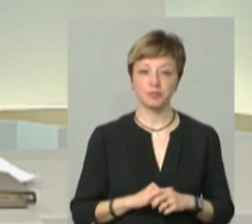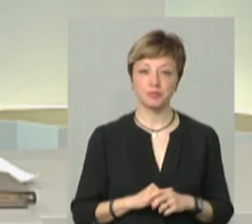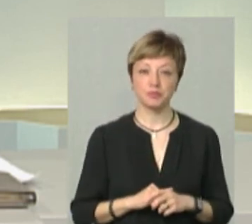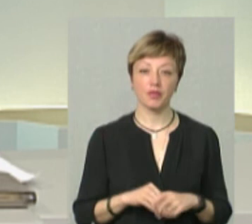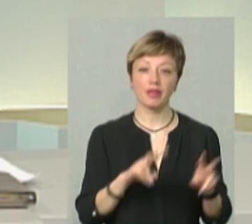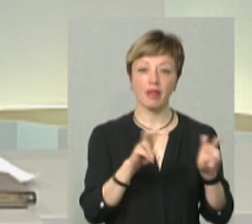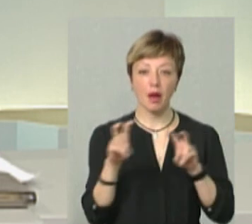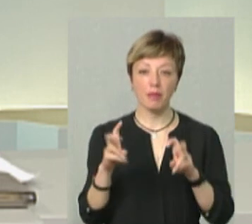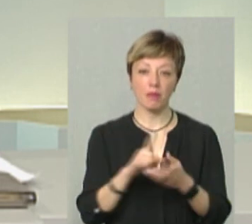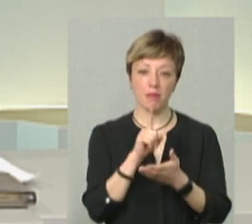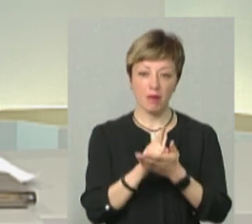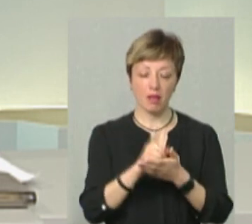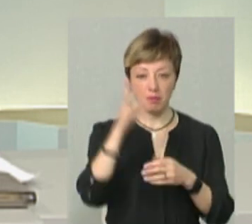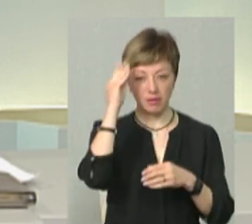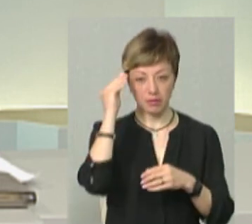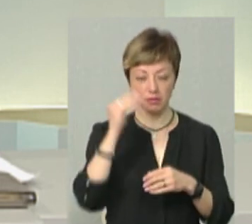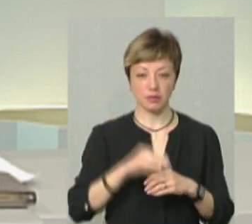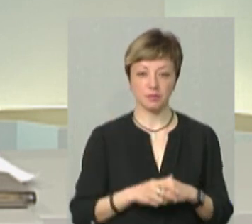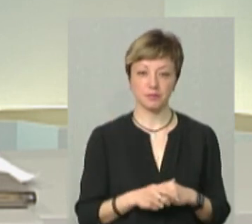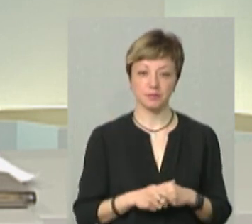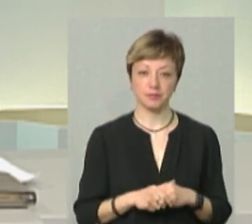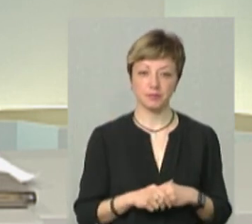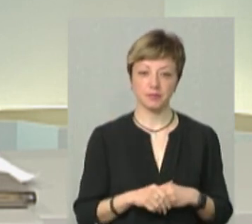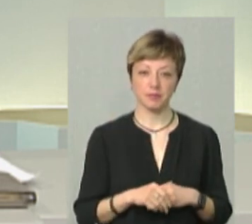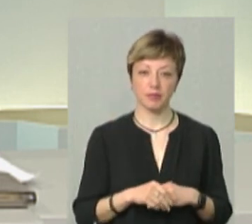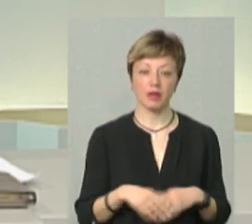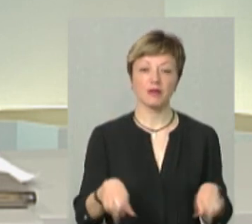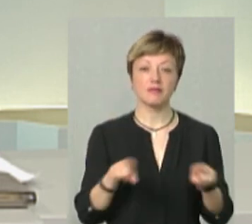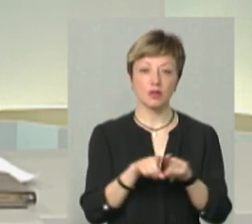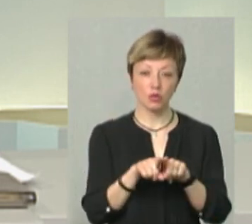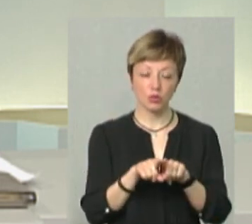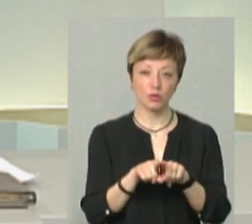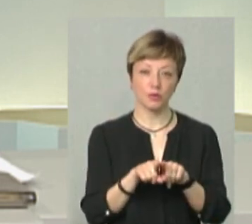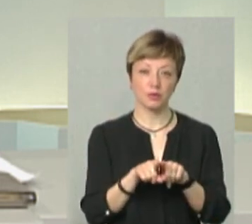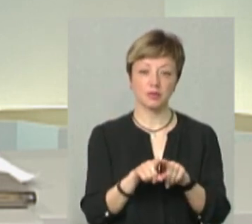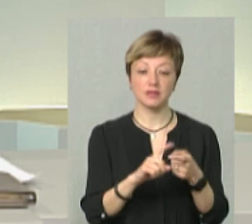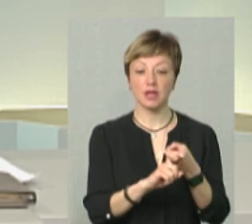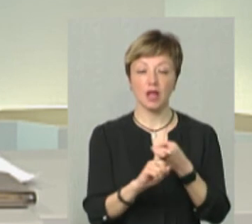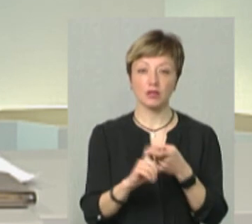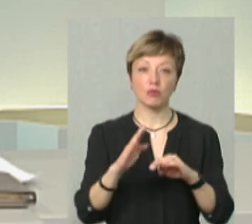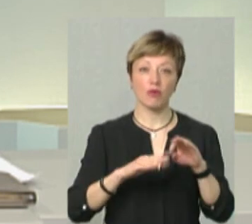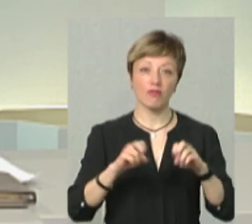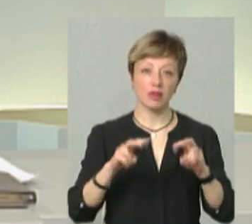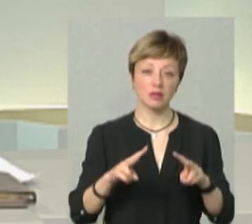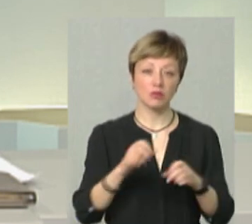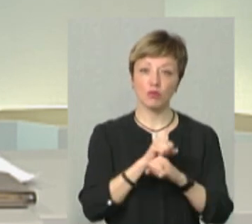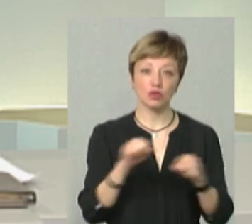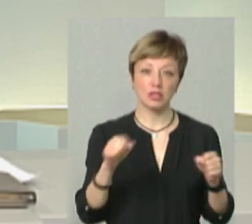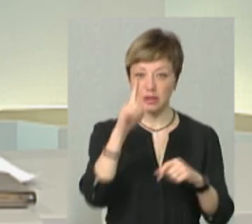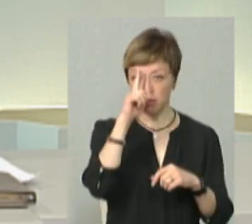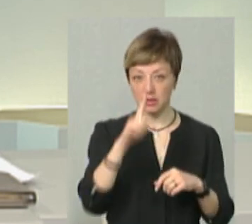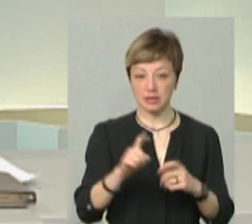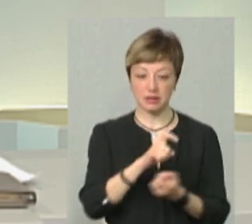тої тематики, яку вона мала б знати. Але все одно, ну, в залежності від професії, розумієте, не можна за